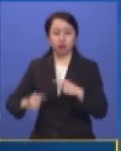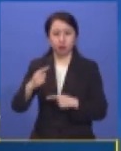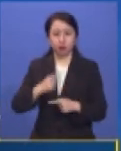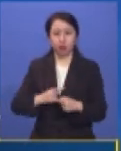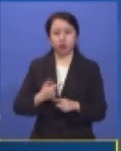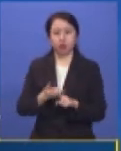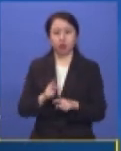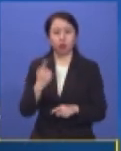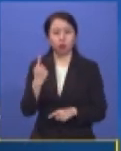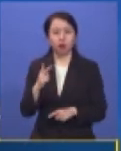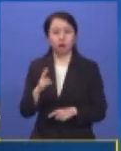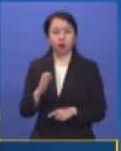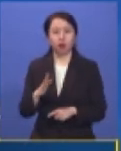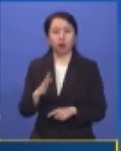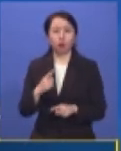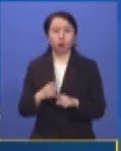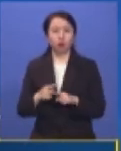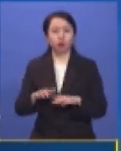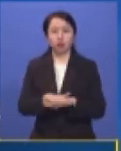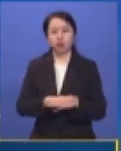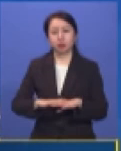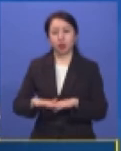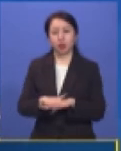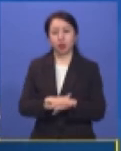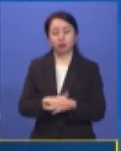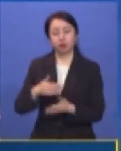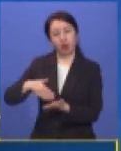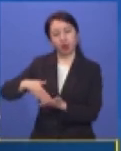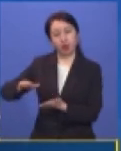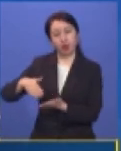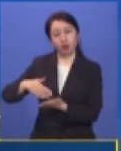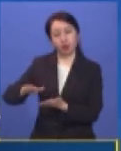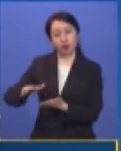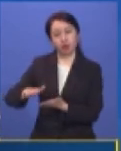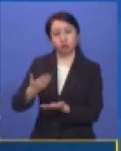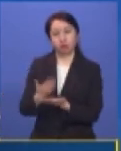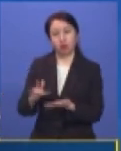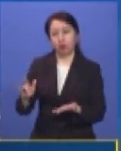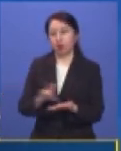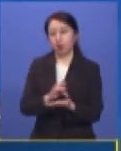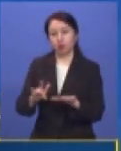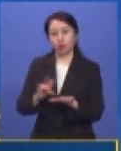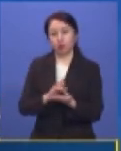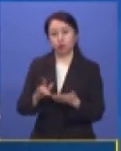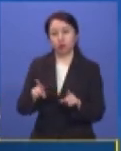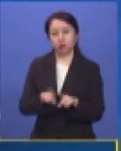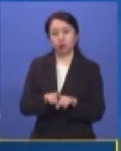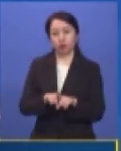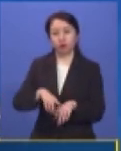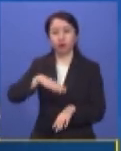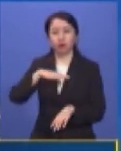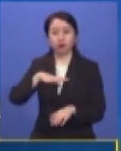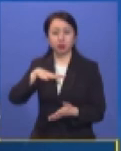в одну квартиру. Плюс население где-то частично отказывается. Потом ввод в планшет достаточно тоже такое. Ну вот,